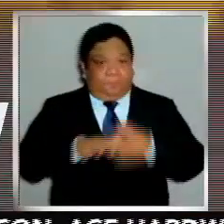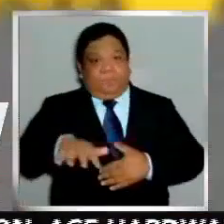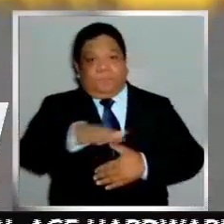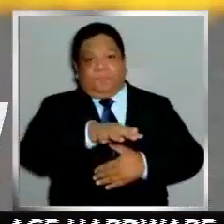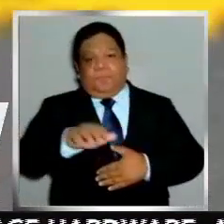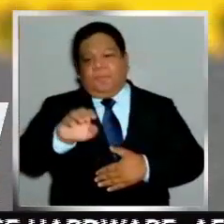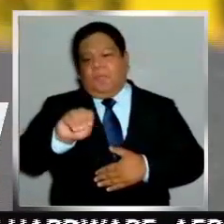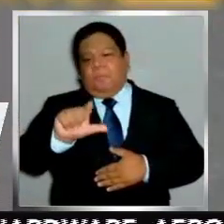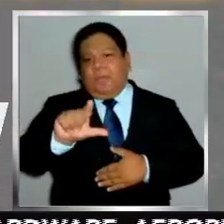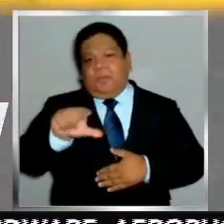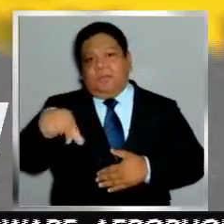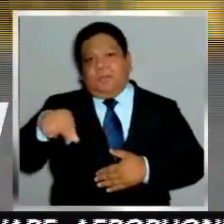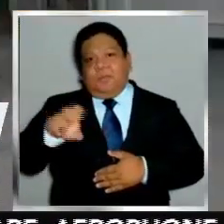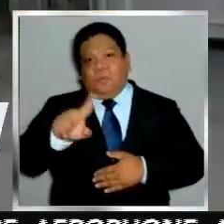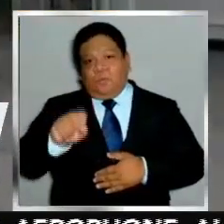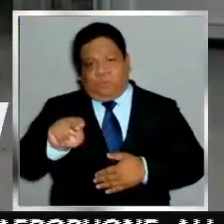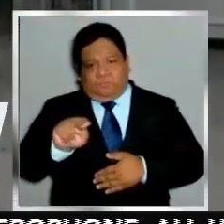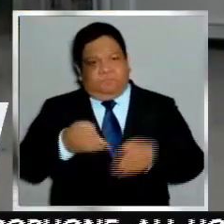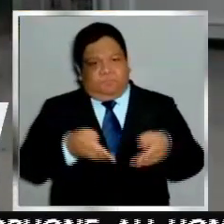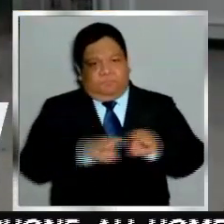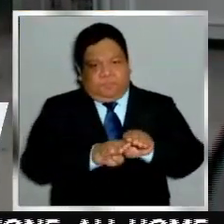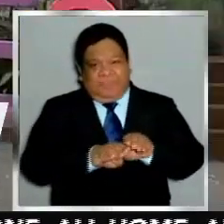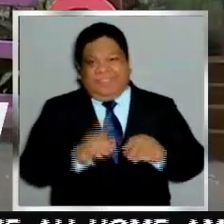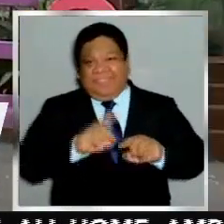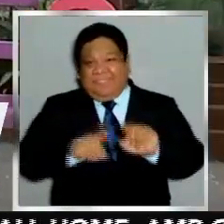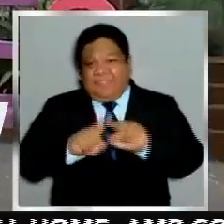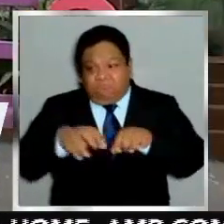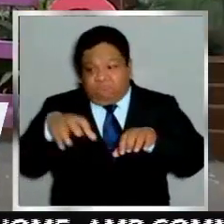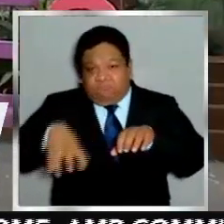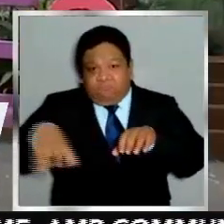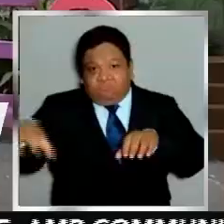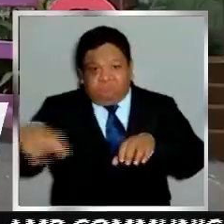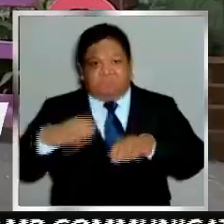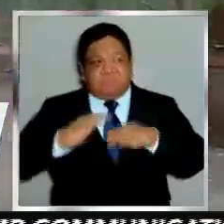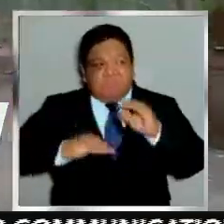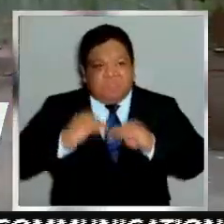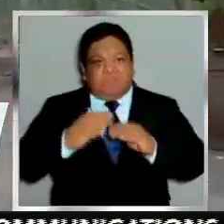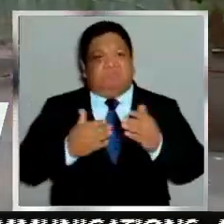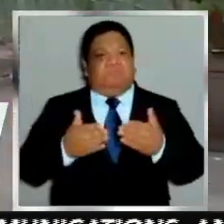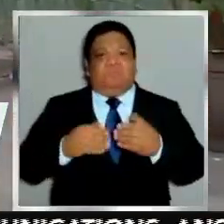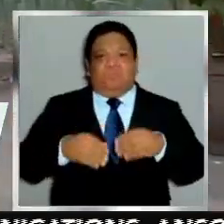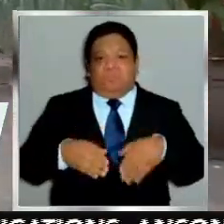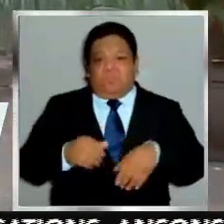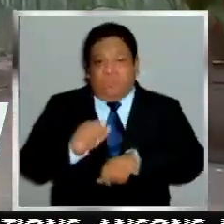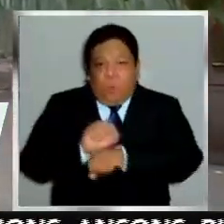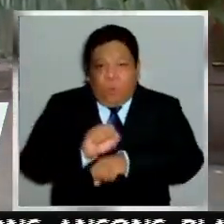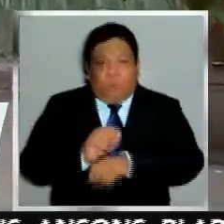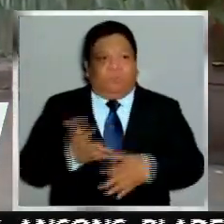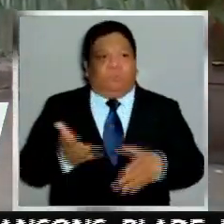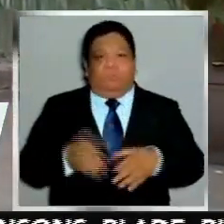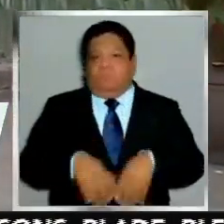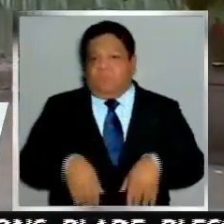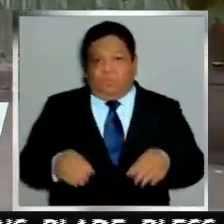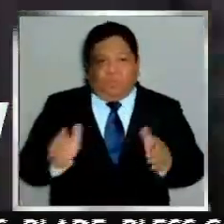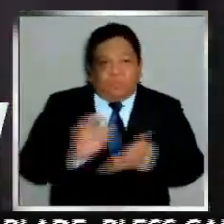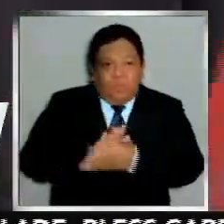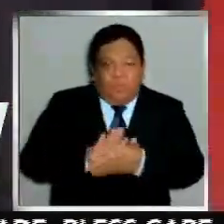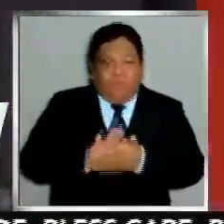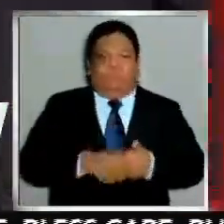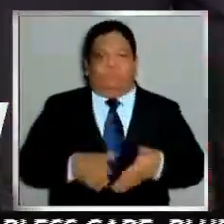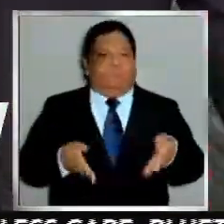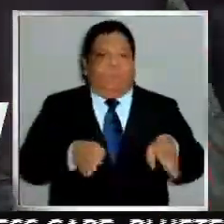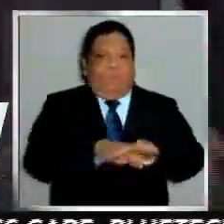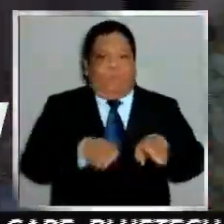pinasara ang mga establisimiento malapit sa planta. Sinuspindi rin ang klase sa kalapit na Ricardo Cruz Senior Elementary School